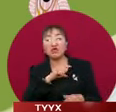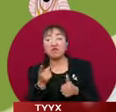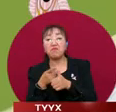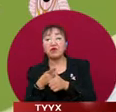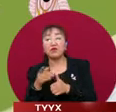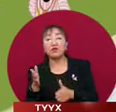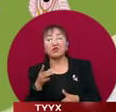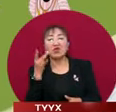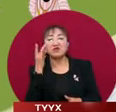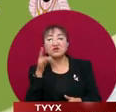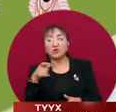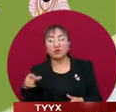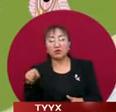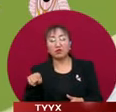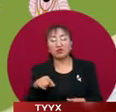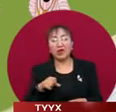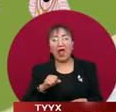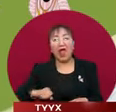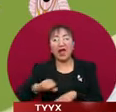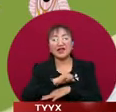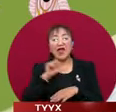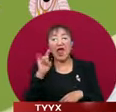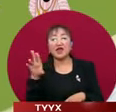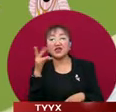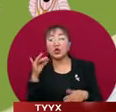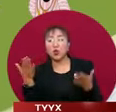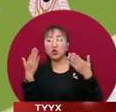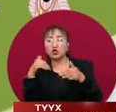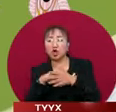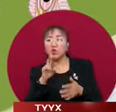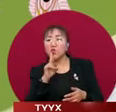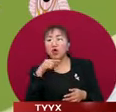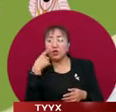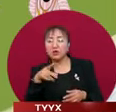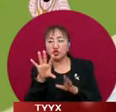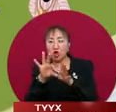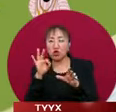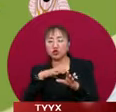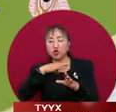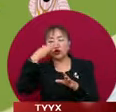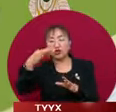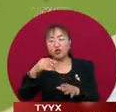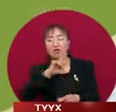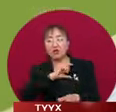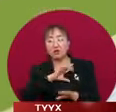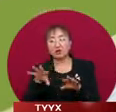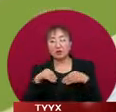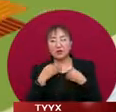Тэд ардын хуралд оролцох, үг хэлэх, сонгох, сонгогдох эрхийг эдэлдэг байжээ.